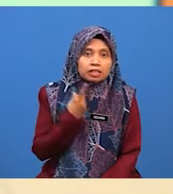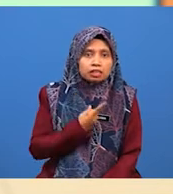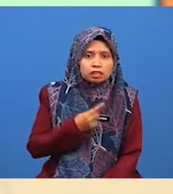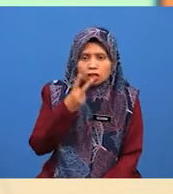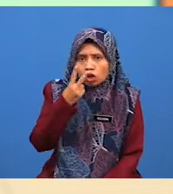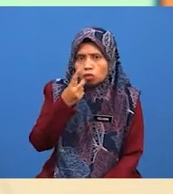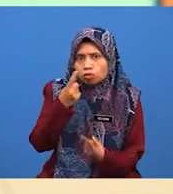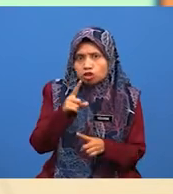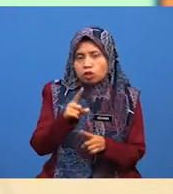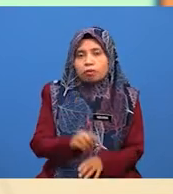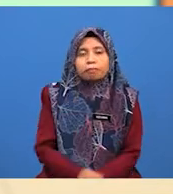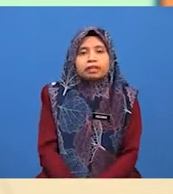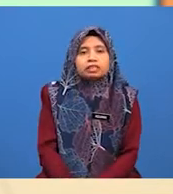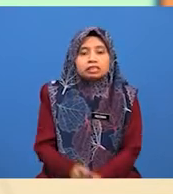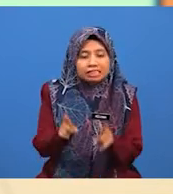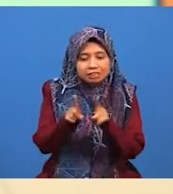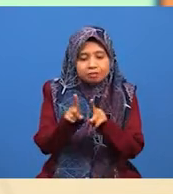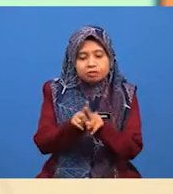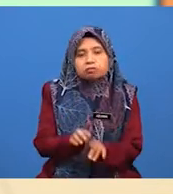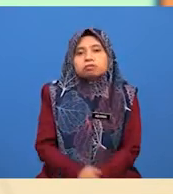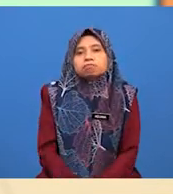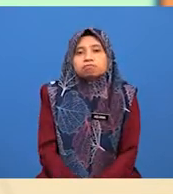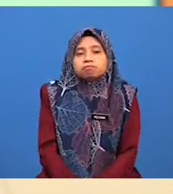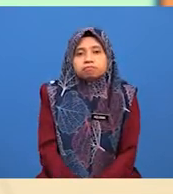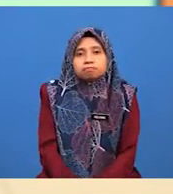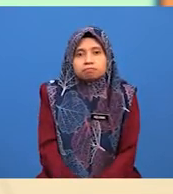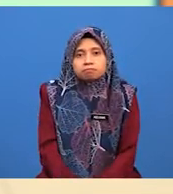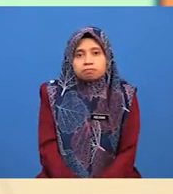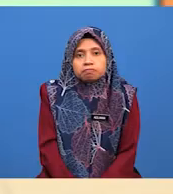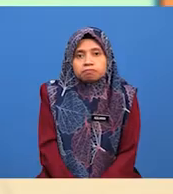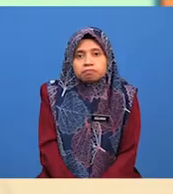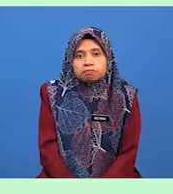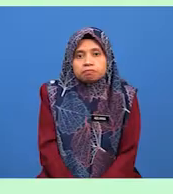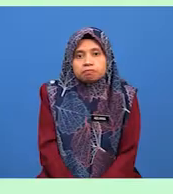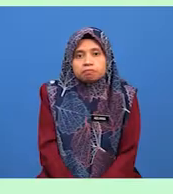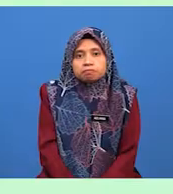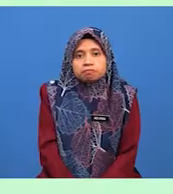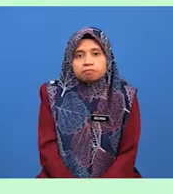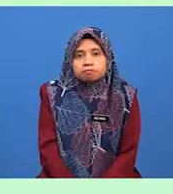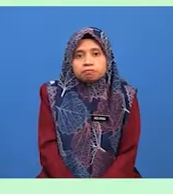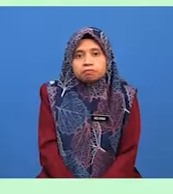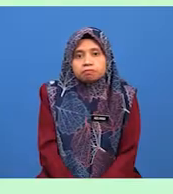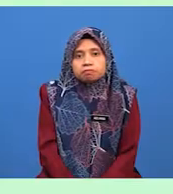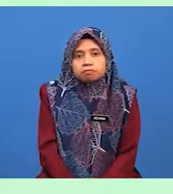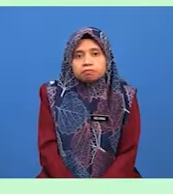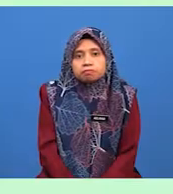kita semak bersama-sama jawapan yang telah kamu berikan sebentar tadi.